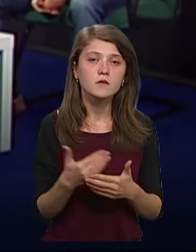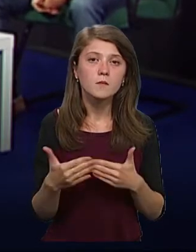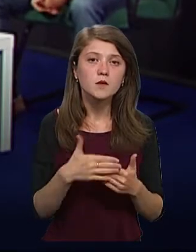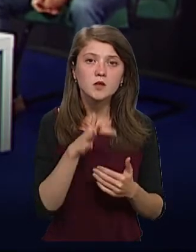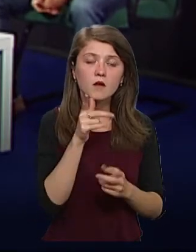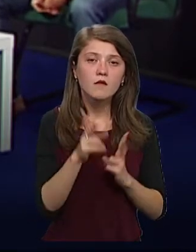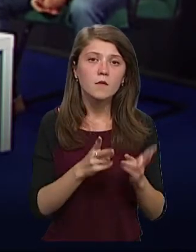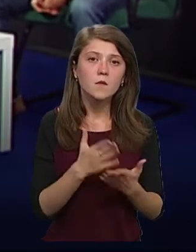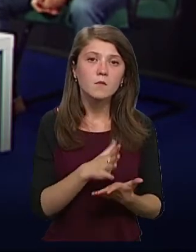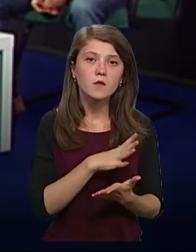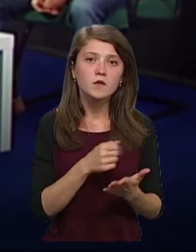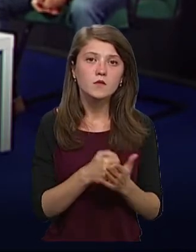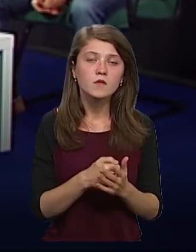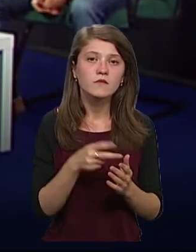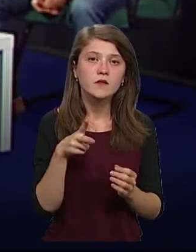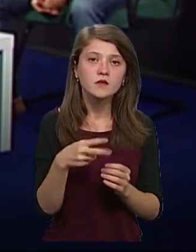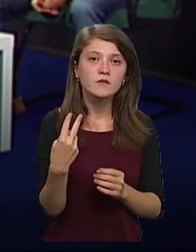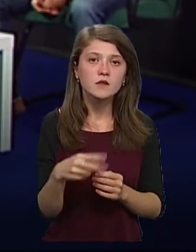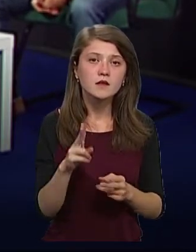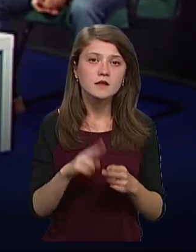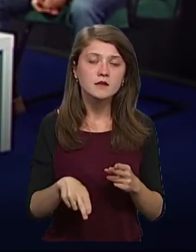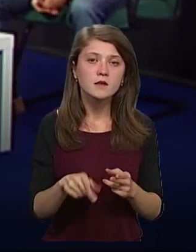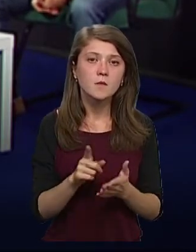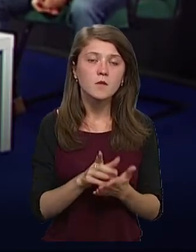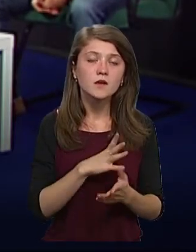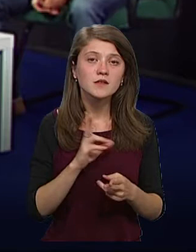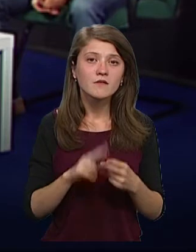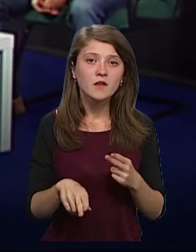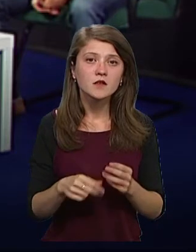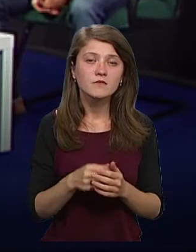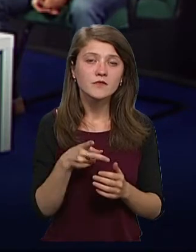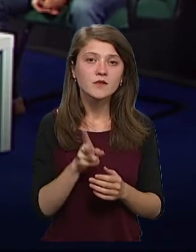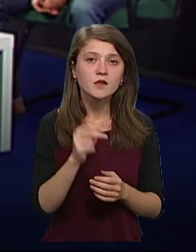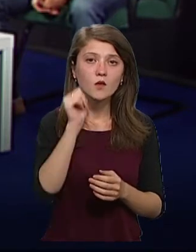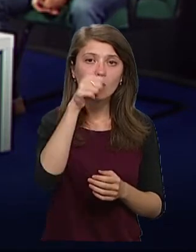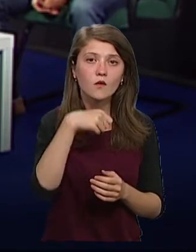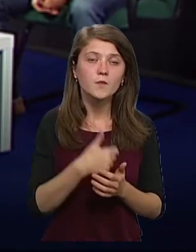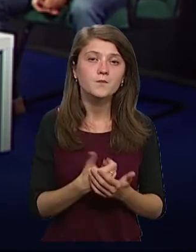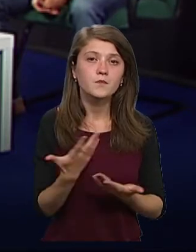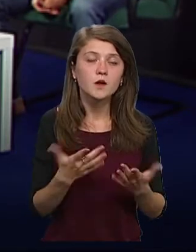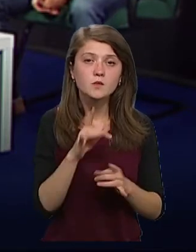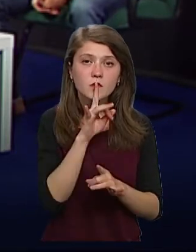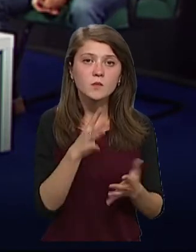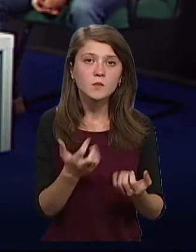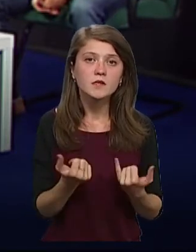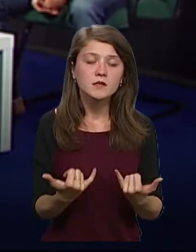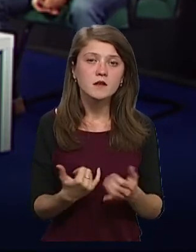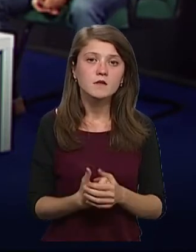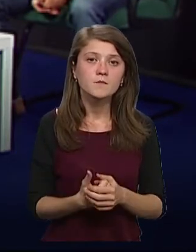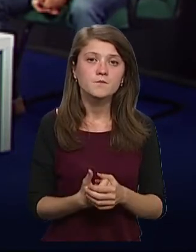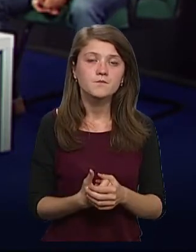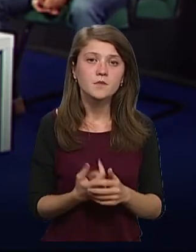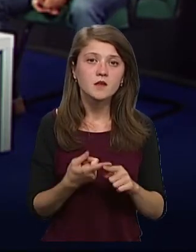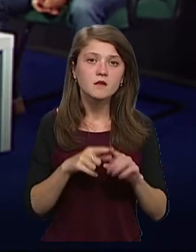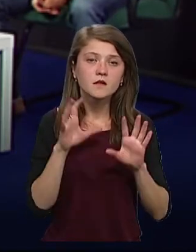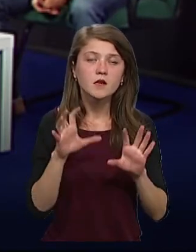що реформа має там до 2020-го там, кінця, та, вона має завершитись, в принципі, повністю. Якщо не будуть прийняті от зараз, та, власне, ці